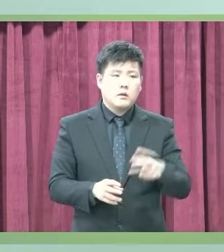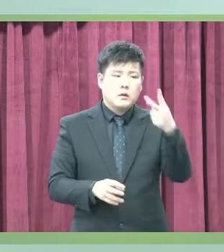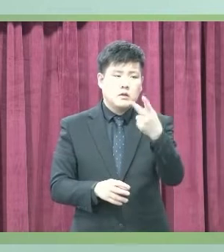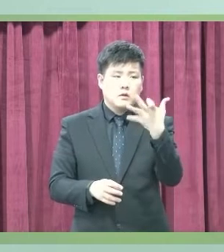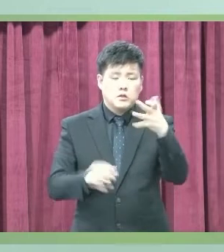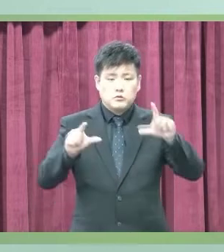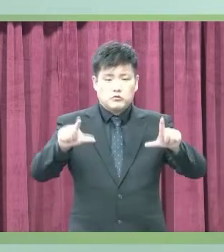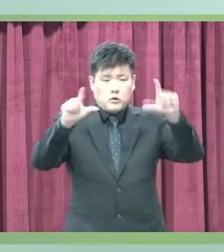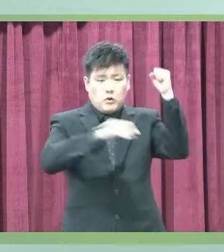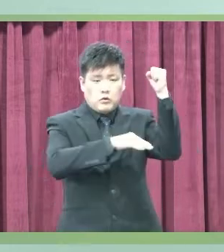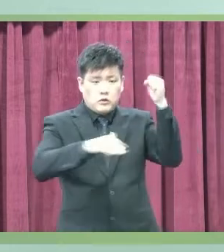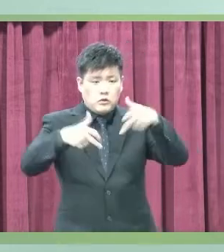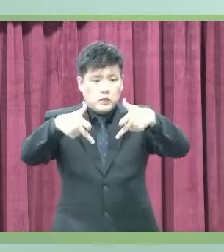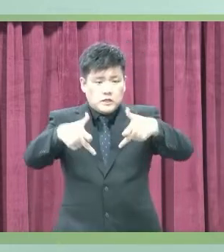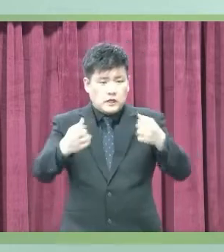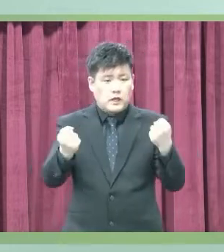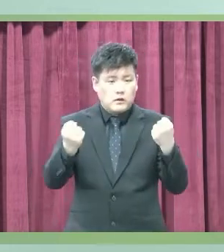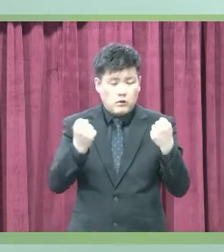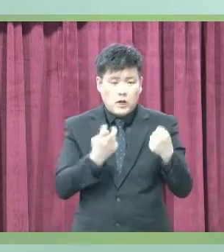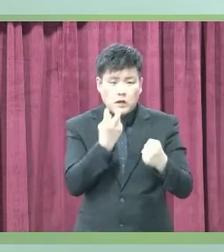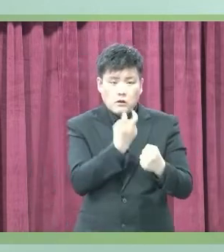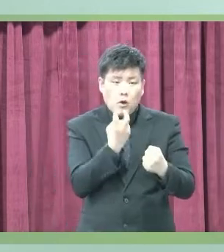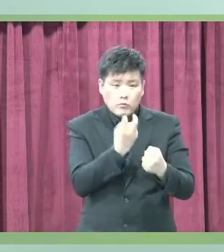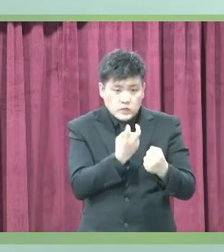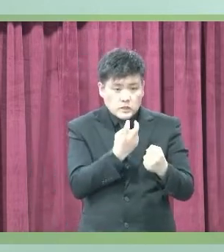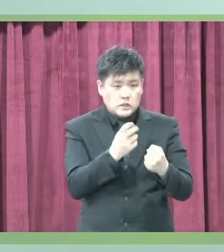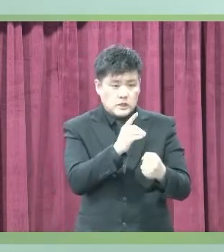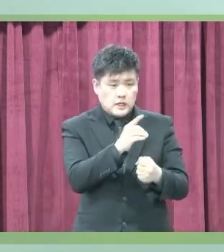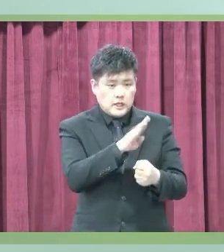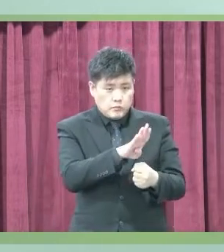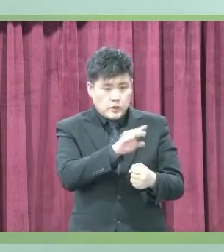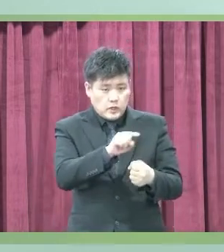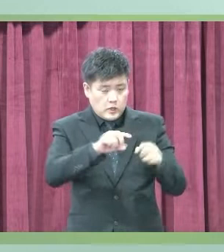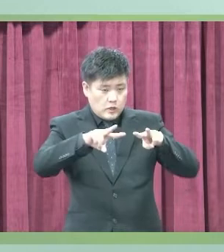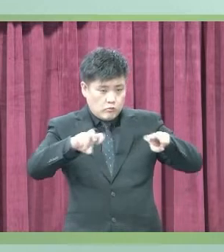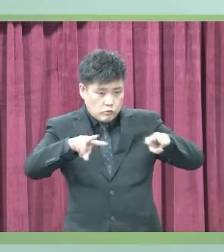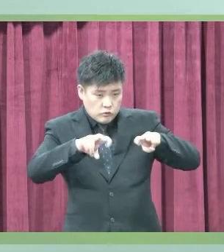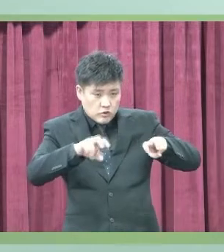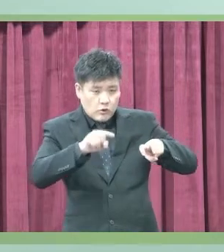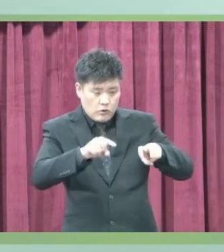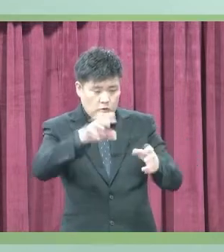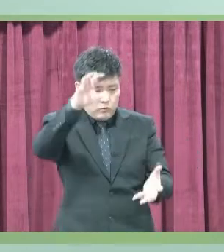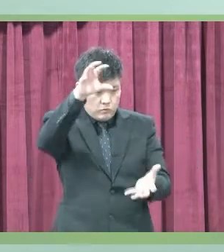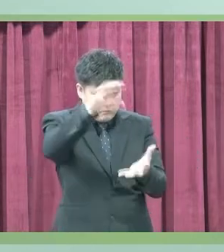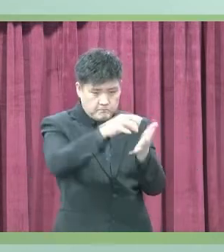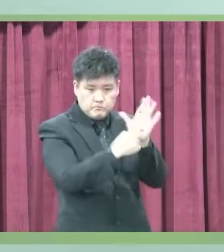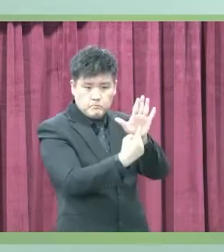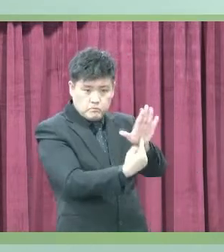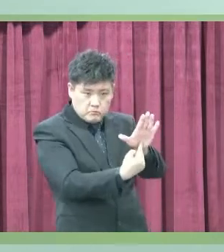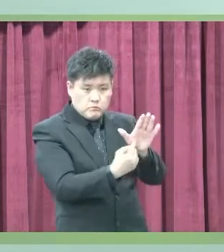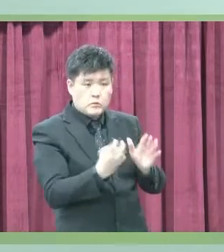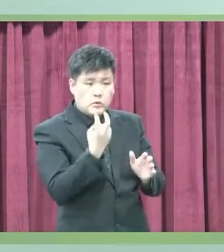2019년 기준 장애인 건강검진 수검자 및 미수검자의 의료이용 DB 분석 대상자 수입니다. 검진